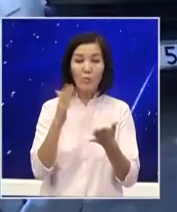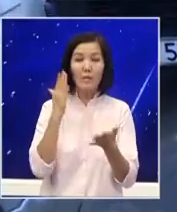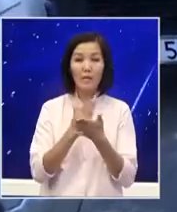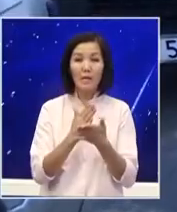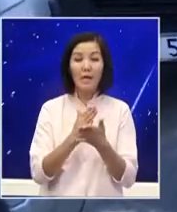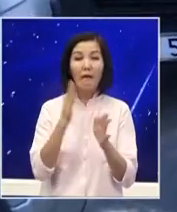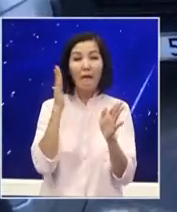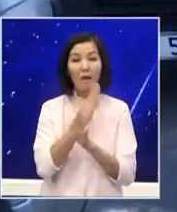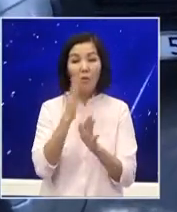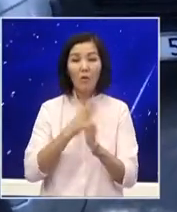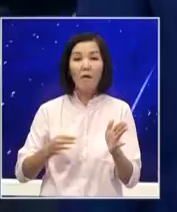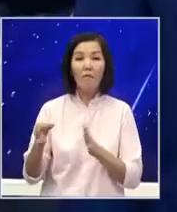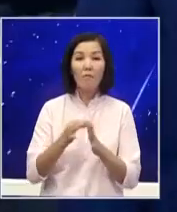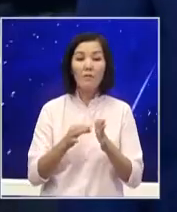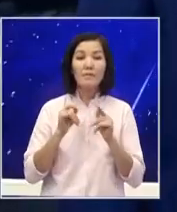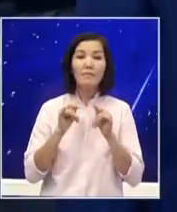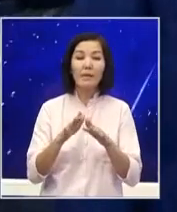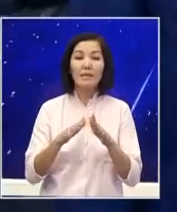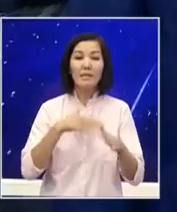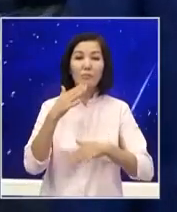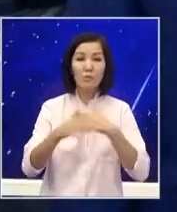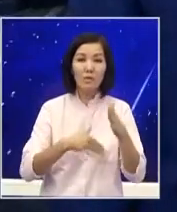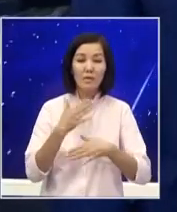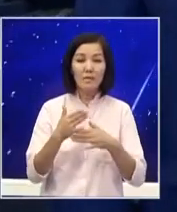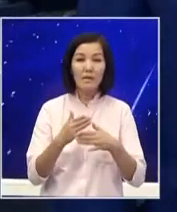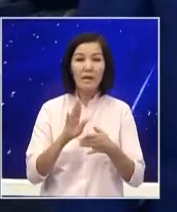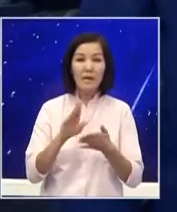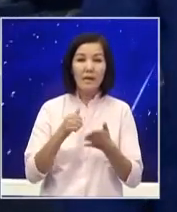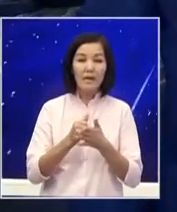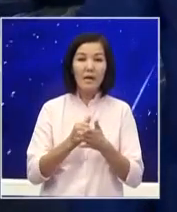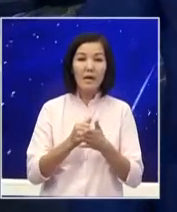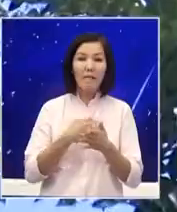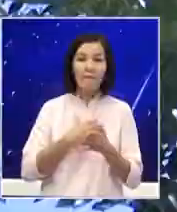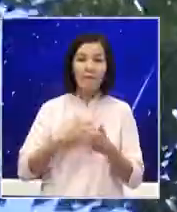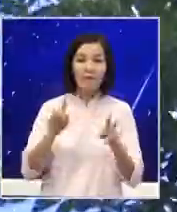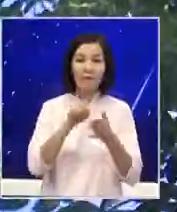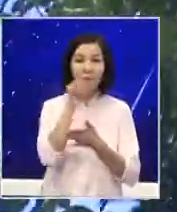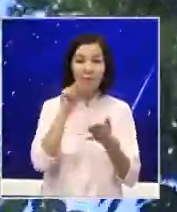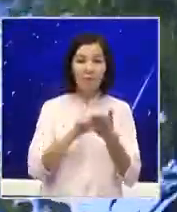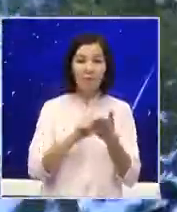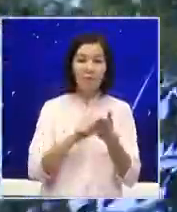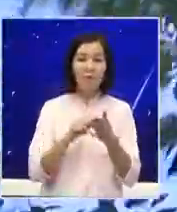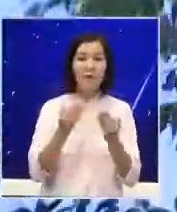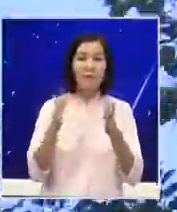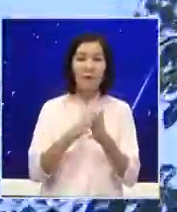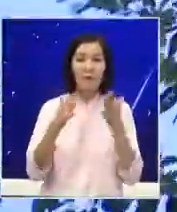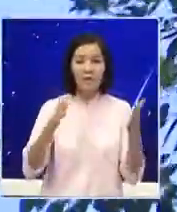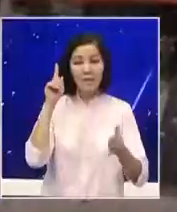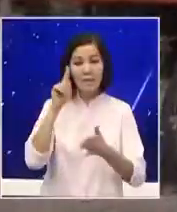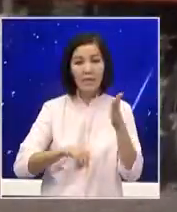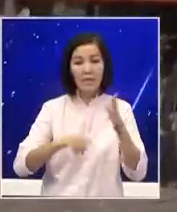мнению экологов области процесс переработки мусора в регионе является одним из актуальных вопросов а потому они возлагают большие надежды на